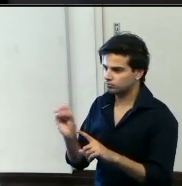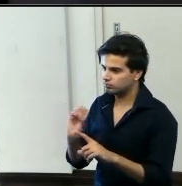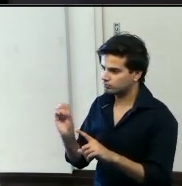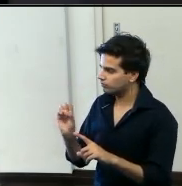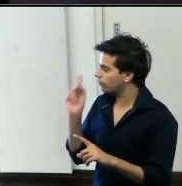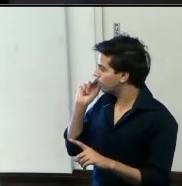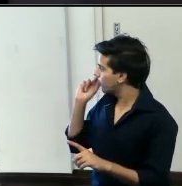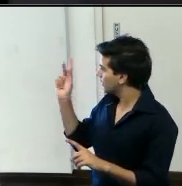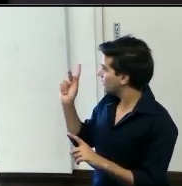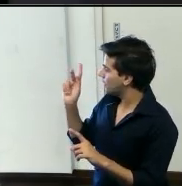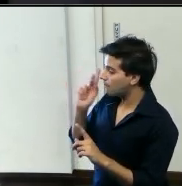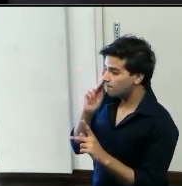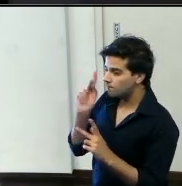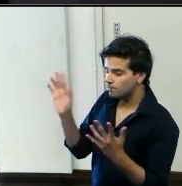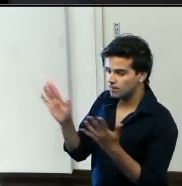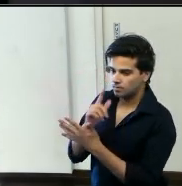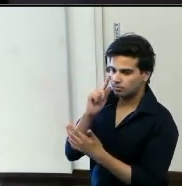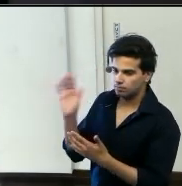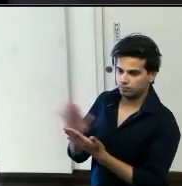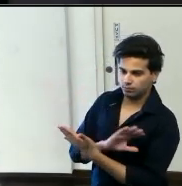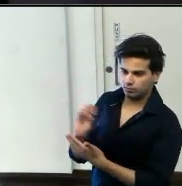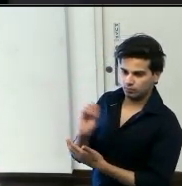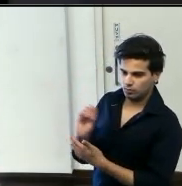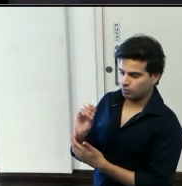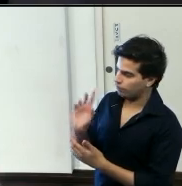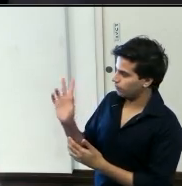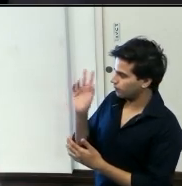The invisible heard.